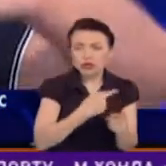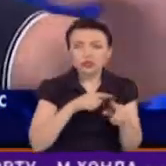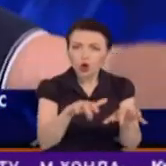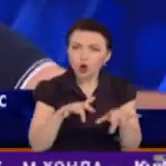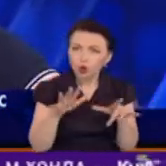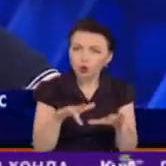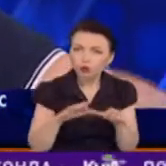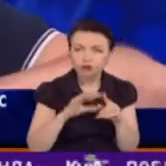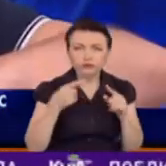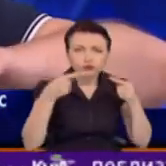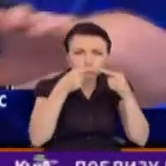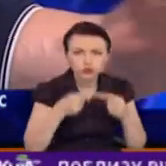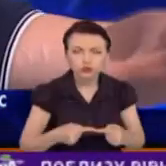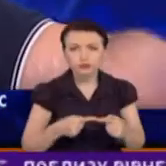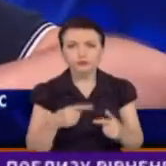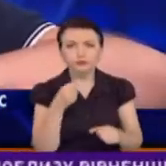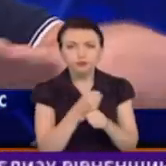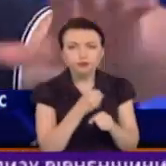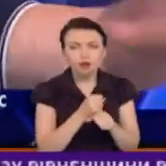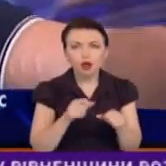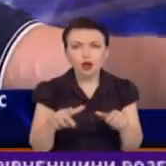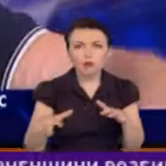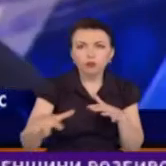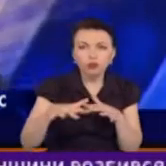комп'ютеризувати, щоб запрацювали на відповідних площадках